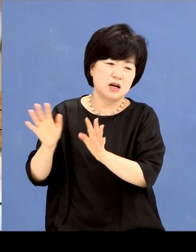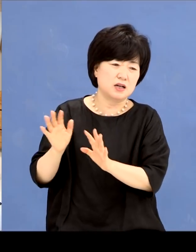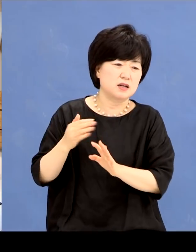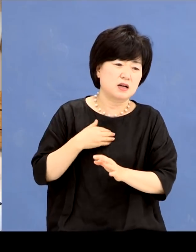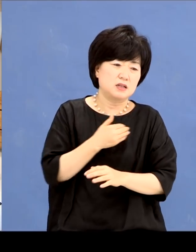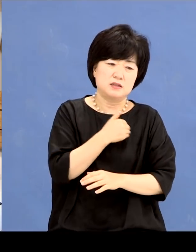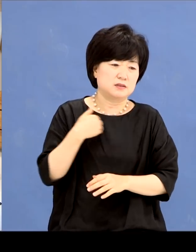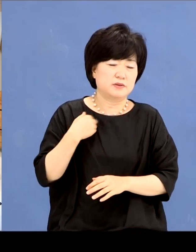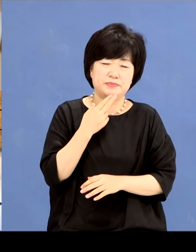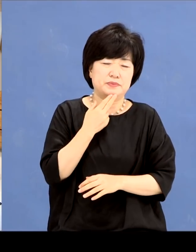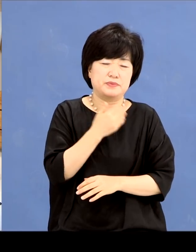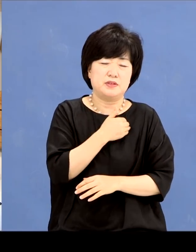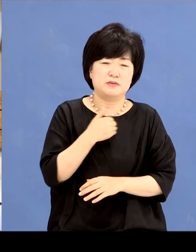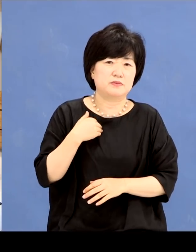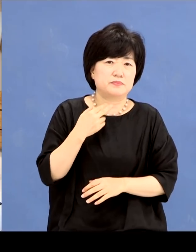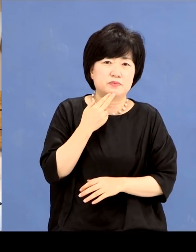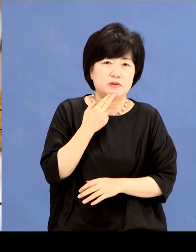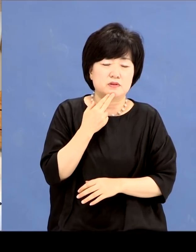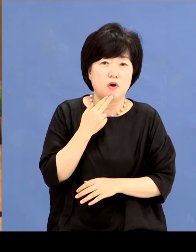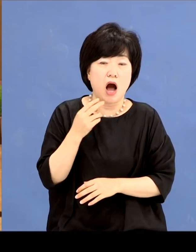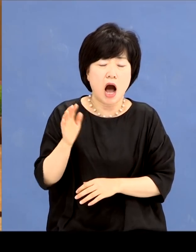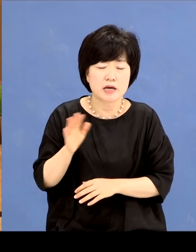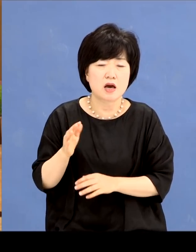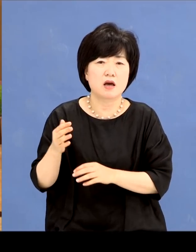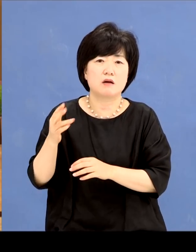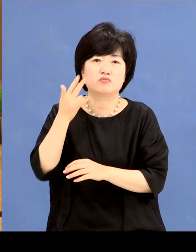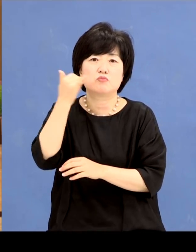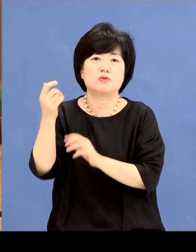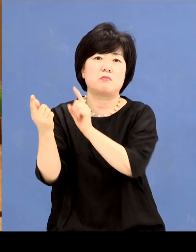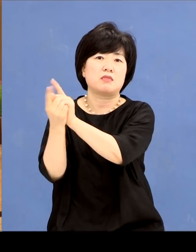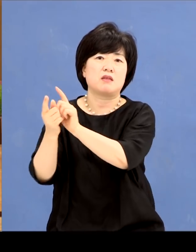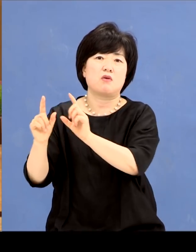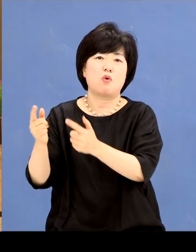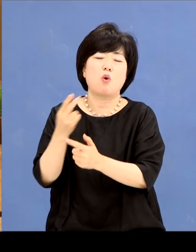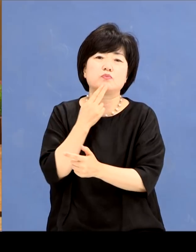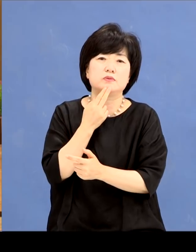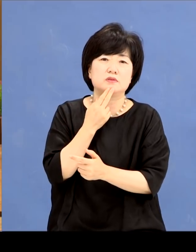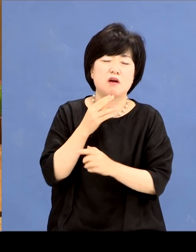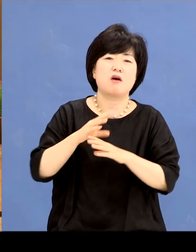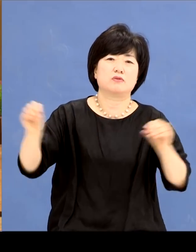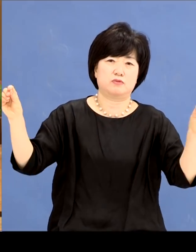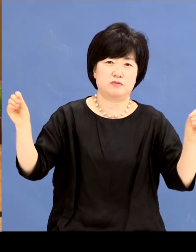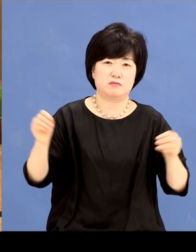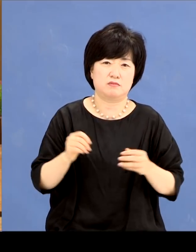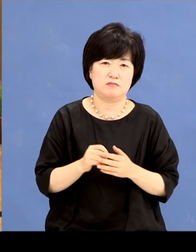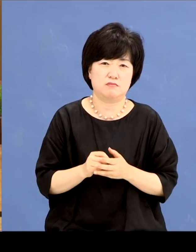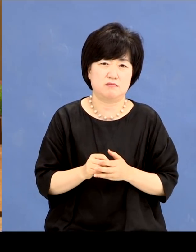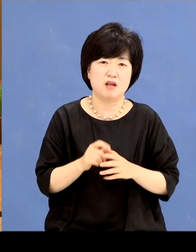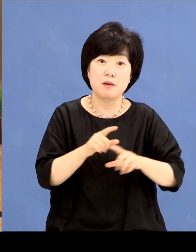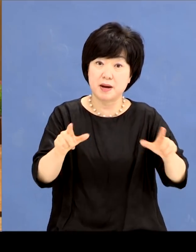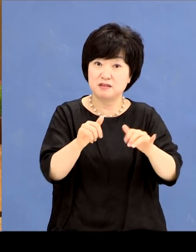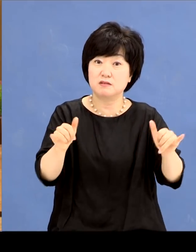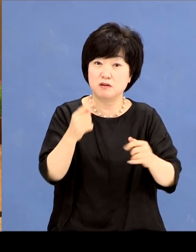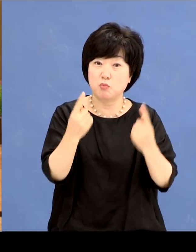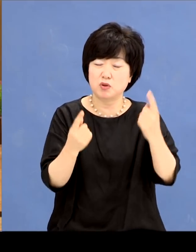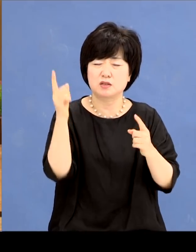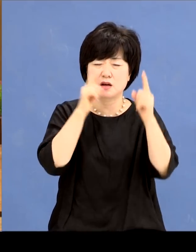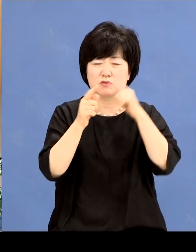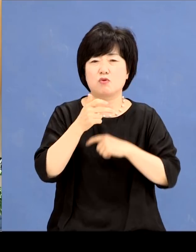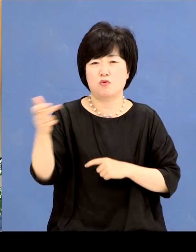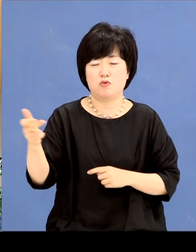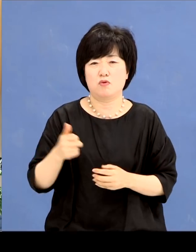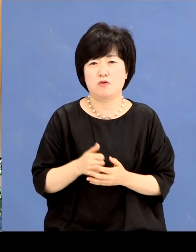그렇지, 당연히 싫어하겠지. 예. 이렇게 그리고 보통 생각하고. 사람들도 약간 그 네. 어르신들이 이렇게 반대할 수 있는데 선입견. 상처가 더 큰 거죠. 그렇죠. 일반인들에 예.